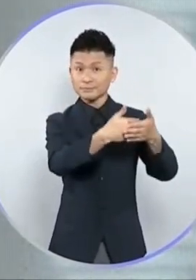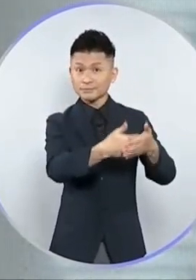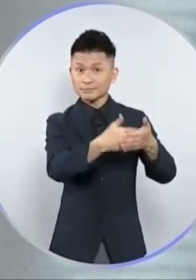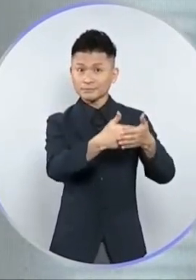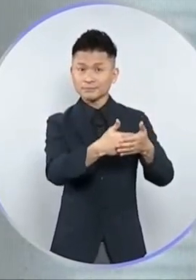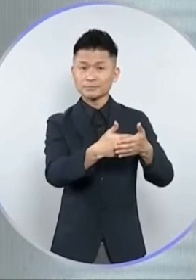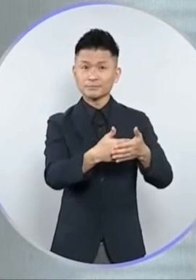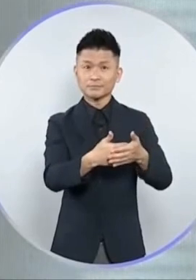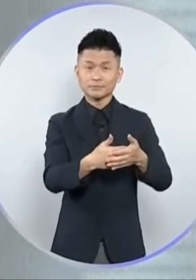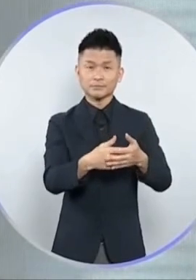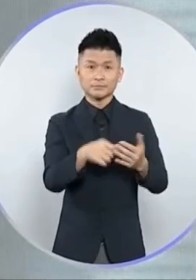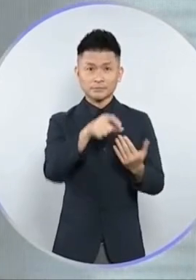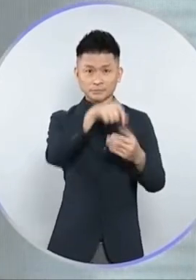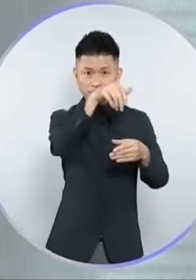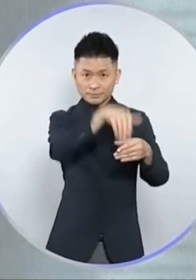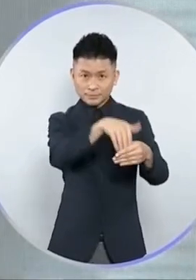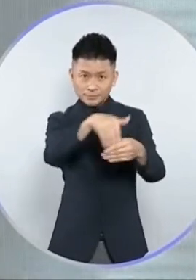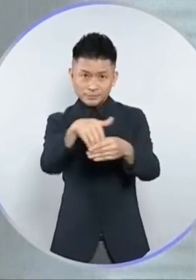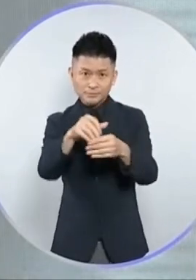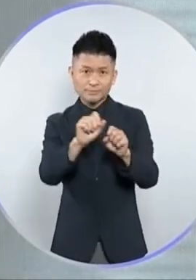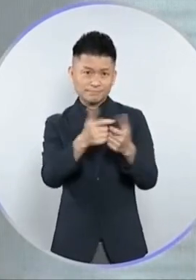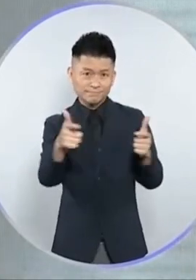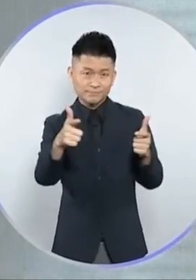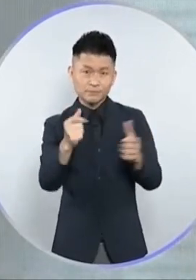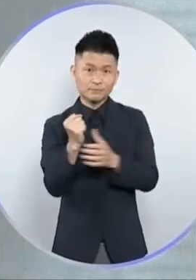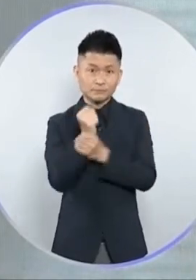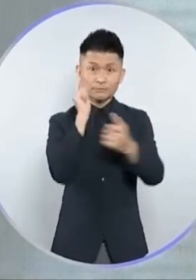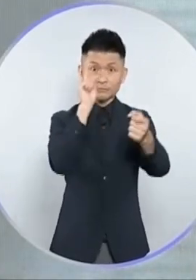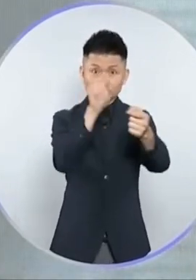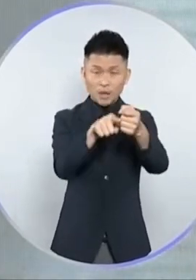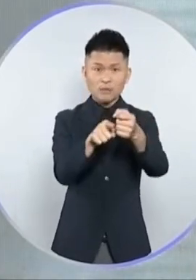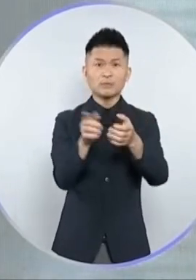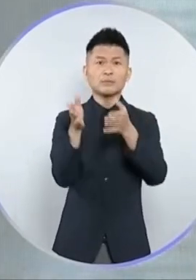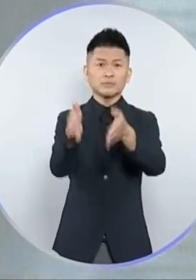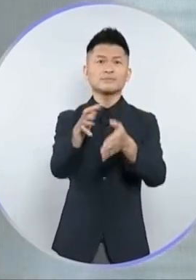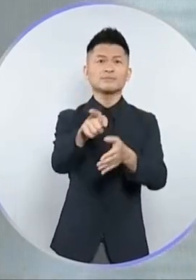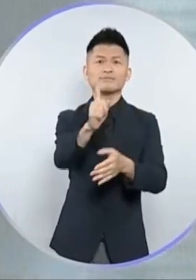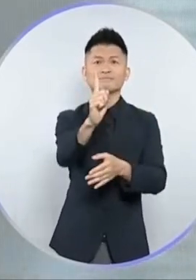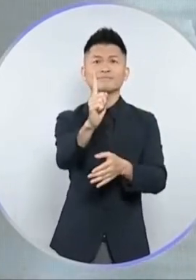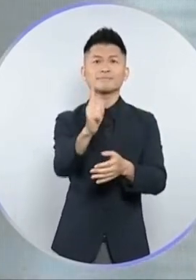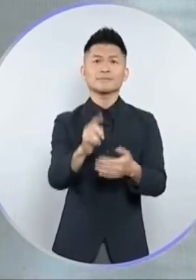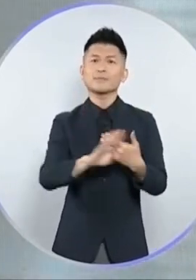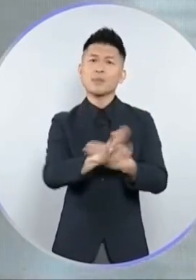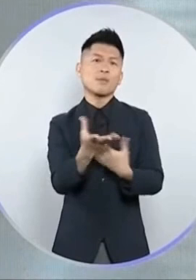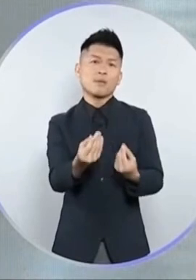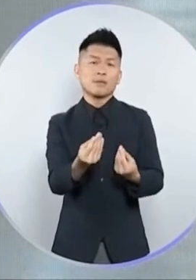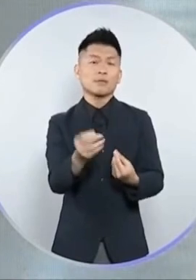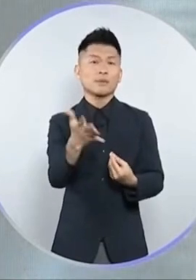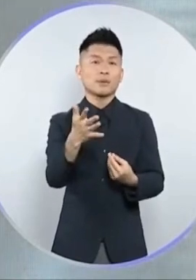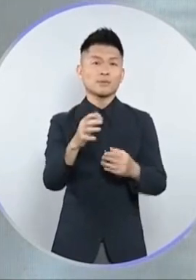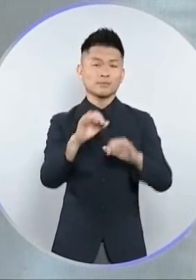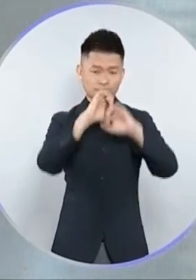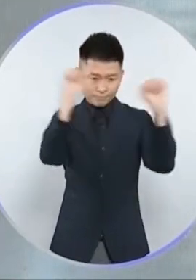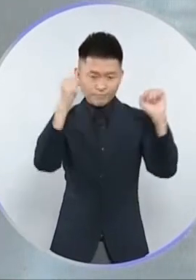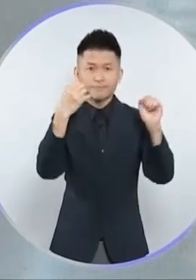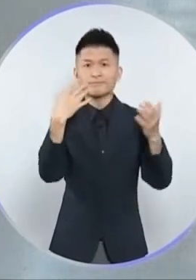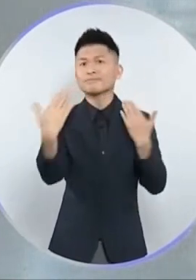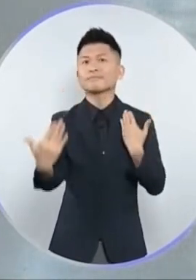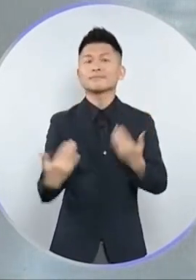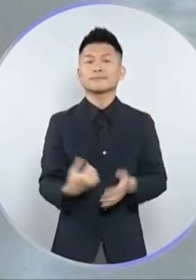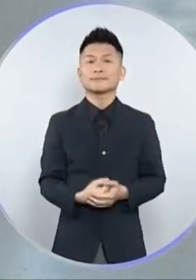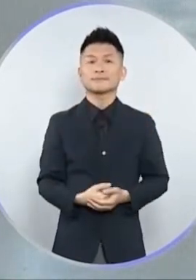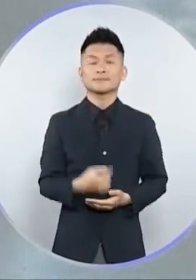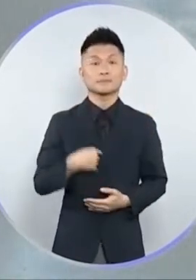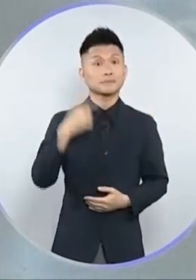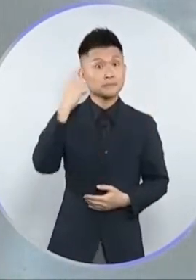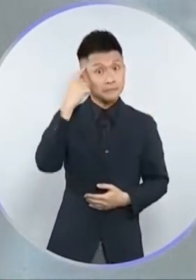所有的界选支持的目标通通都是你呢？我想这个道理非常清楚嘛。那我